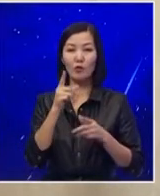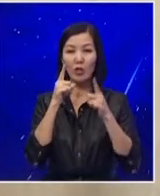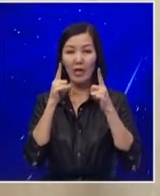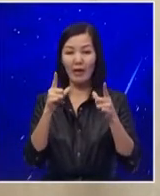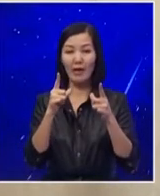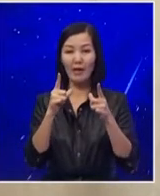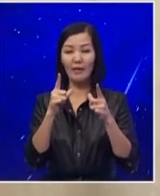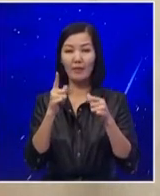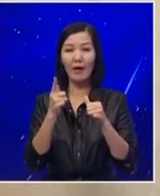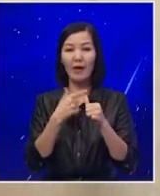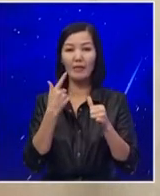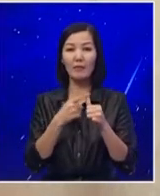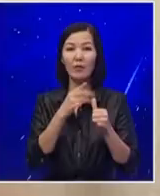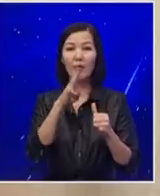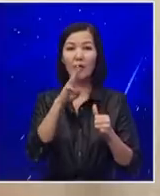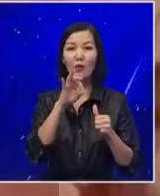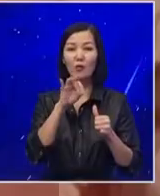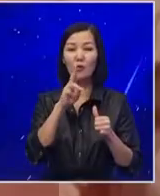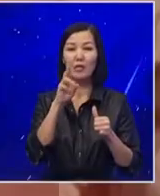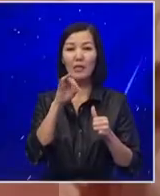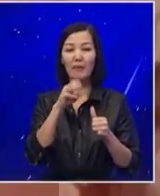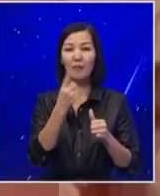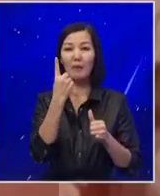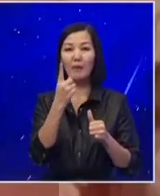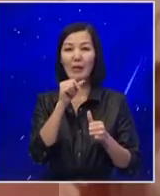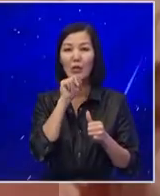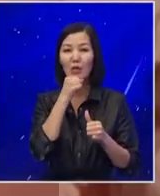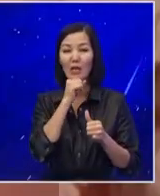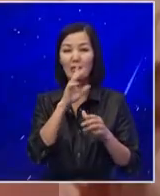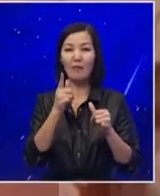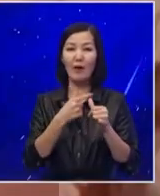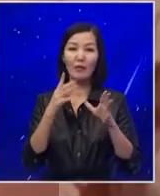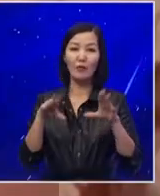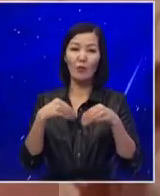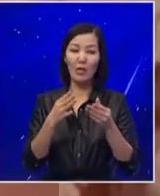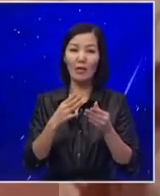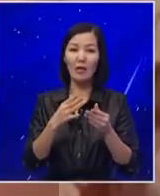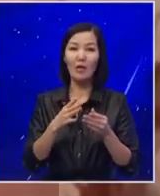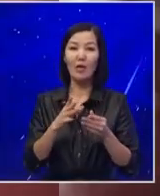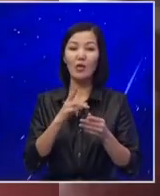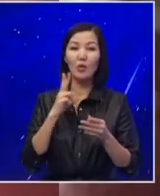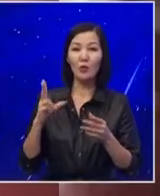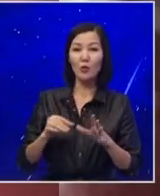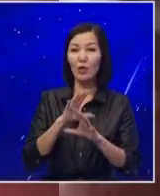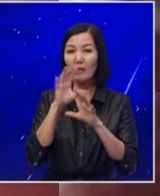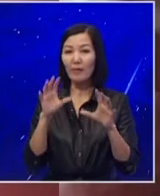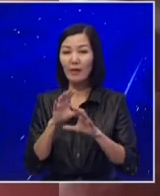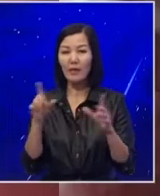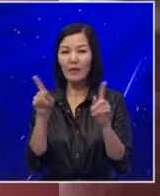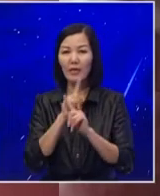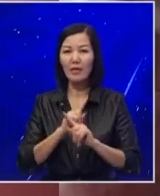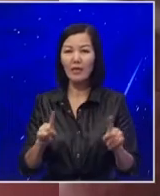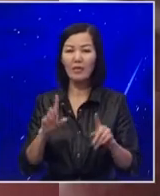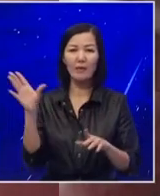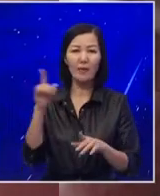молдаға атымды төрт кемпір бір шал қояды. Кенен Әзірбаев Төркен қызын аялап өсіреді. Шетінеп кетеді деген қауіппен қазақтың барлық